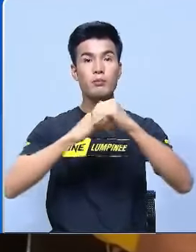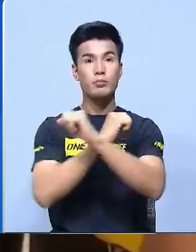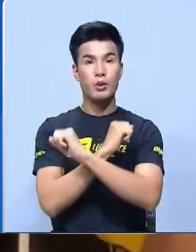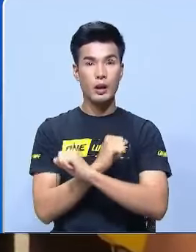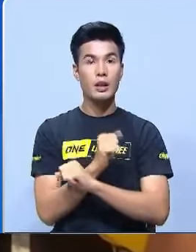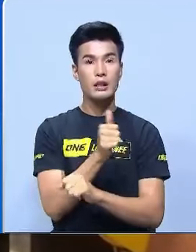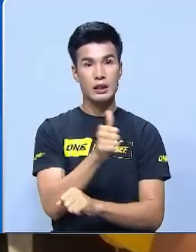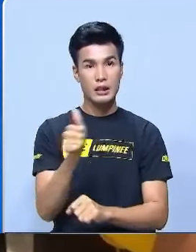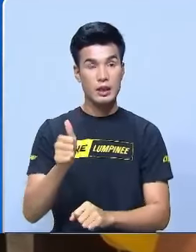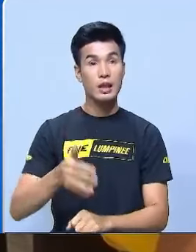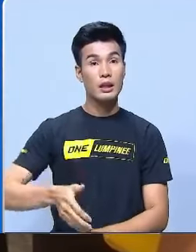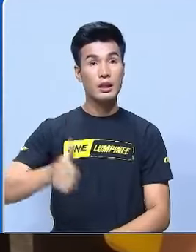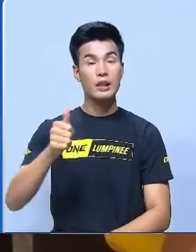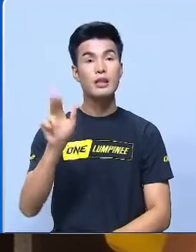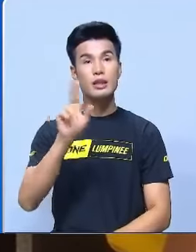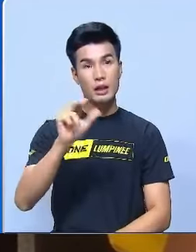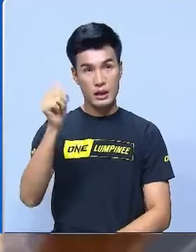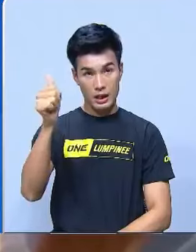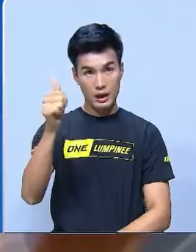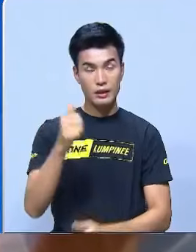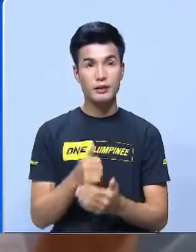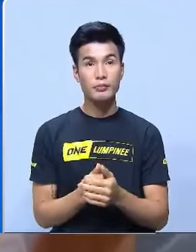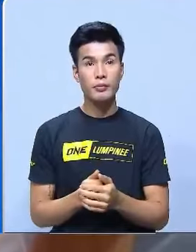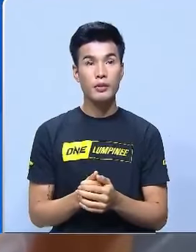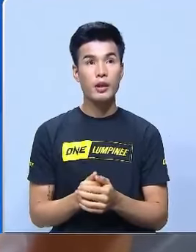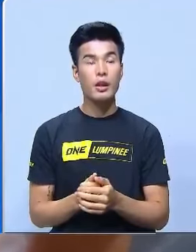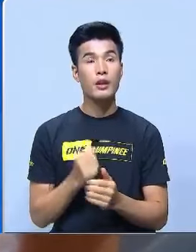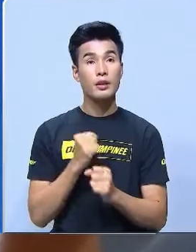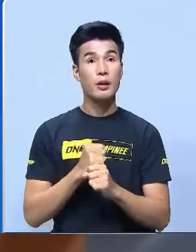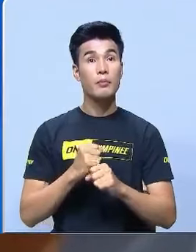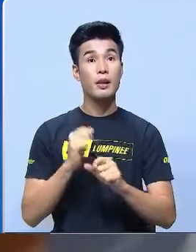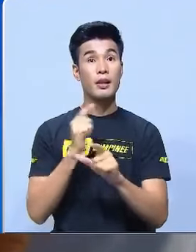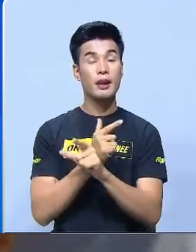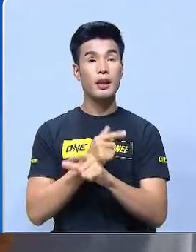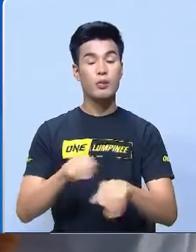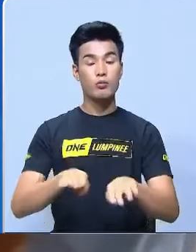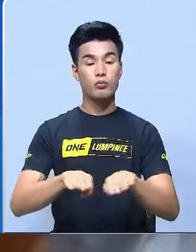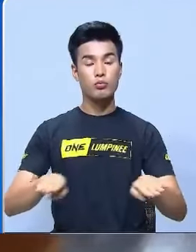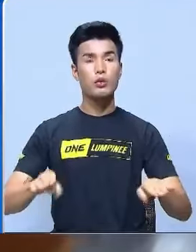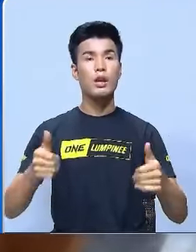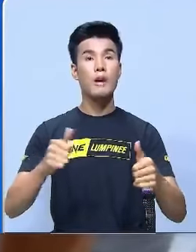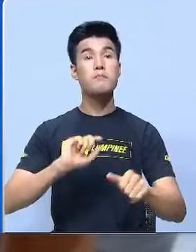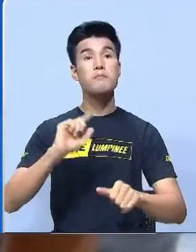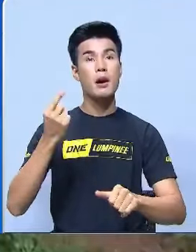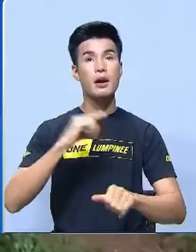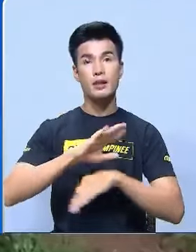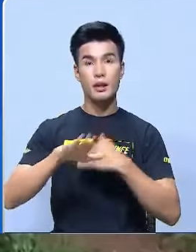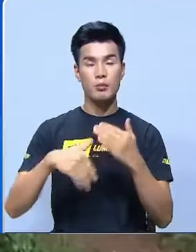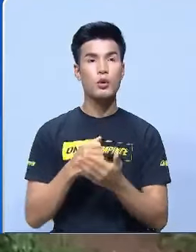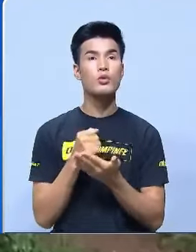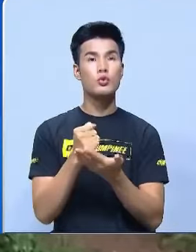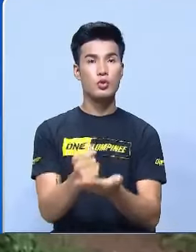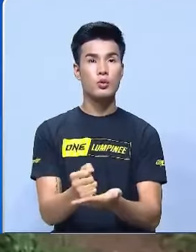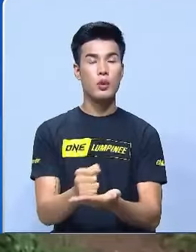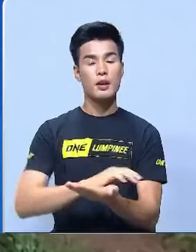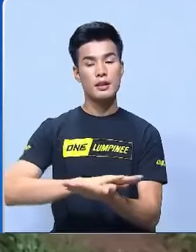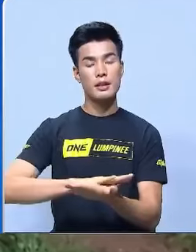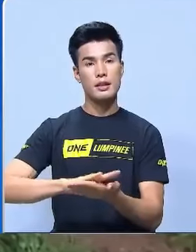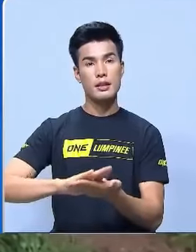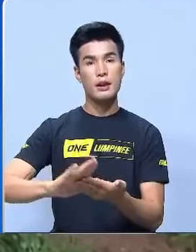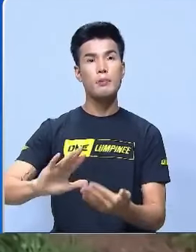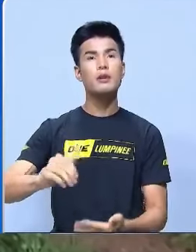มุงให้ดีน่าจะได้ใช้เป็นกระเบื้องซะดีนะแล้วก็ทำคานเหล็กปูพื้นบ้านอะไรให้ใหม่หมดนะช่วยเหลือให้สภาพชีวิตความเป็นอยู่มัน